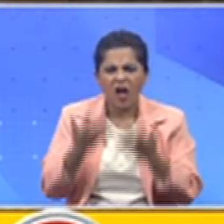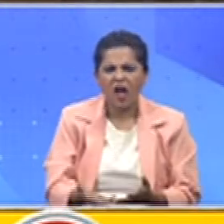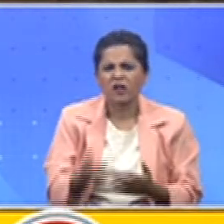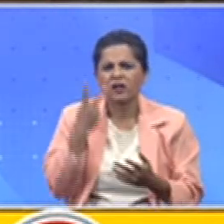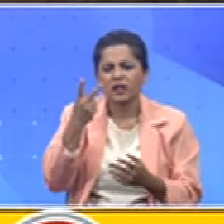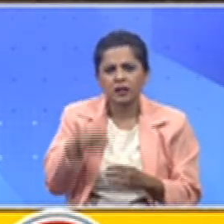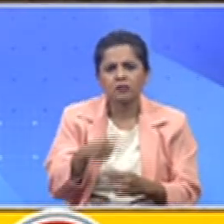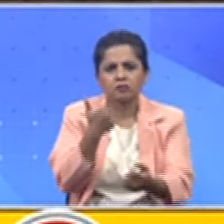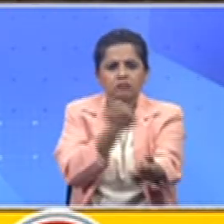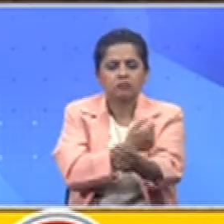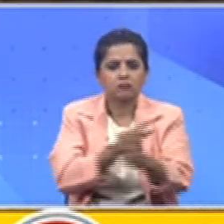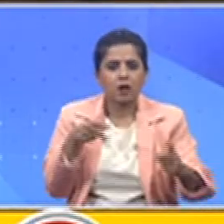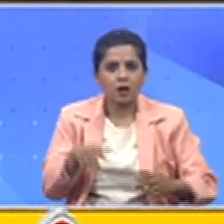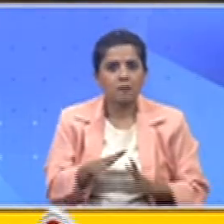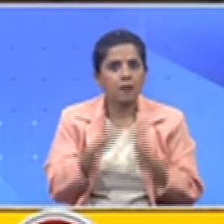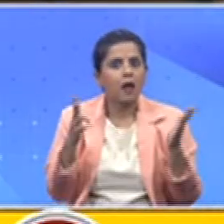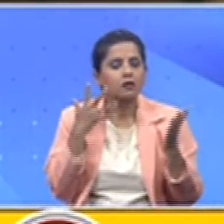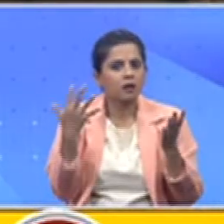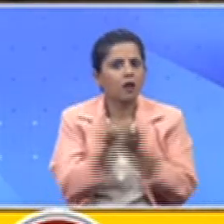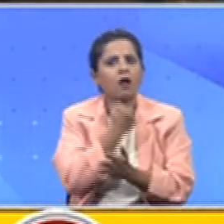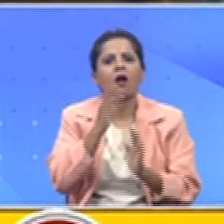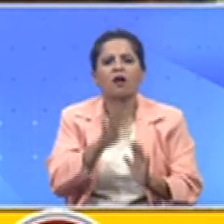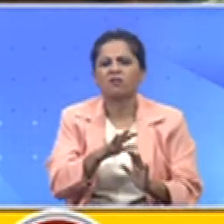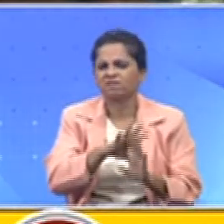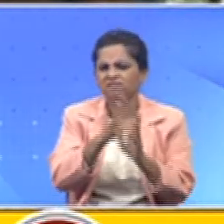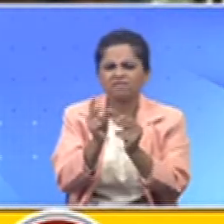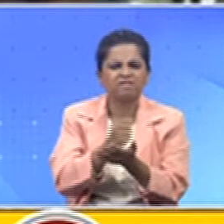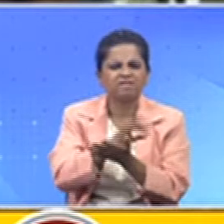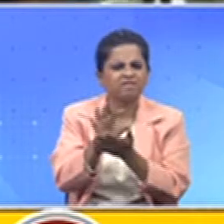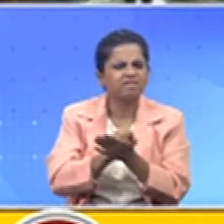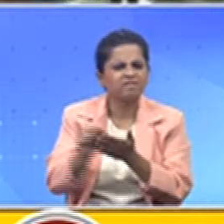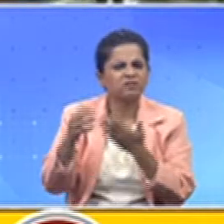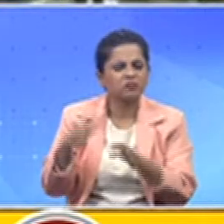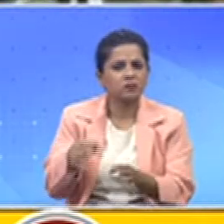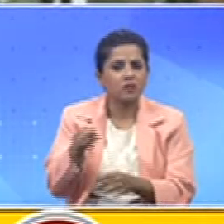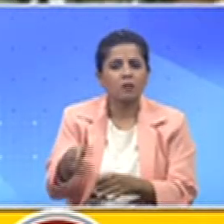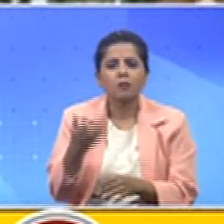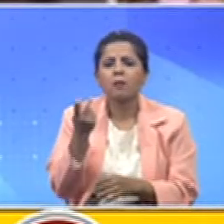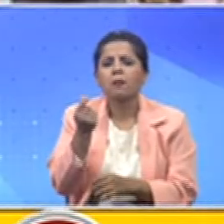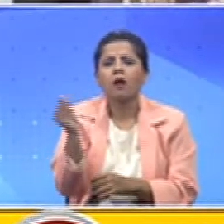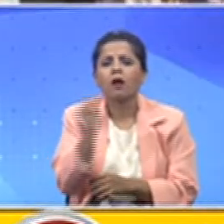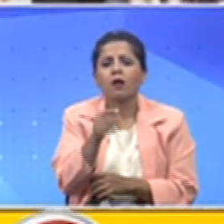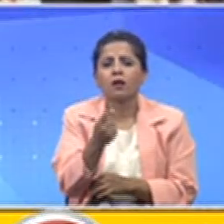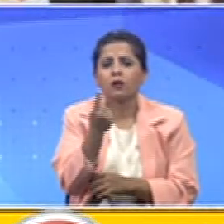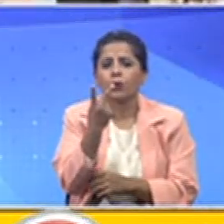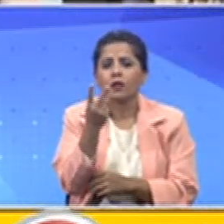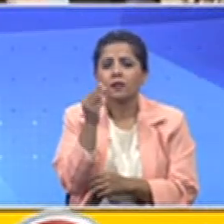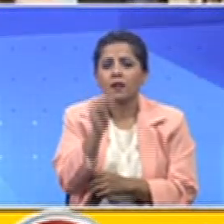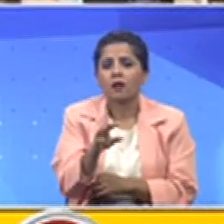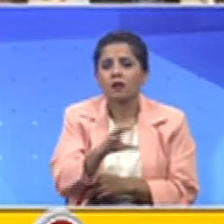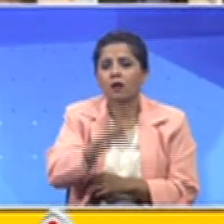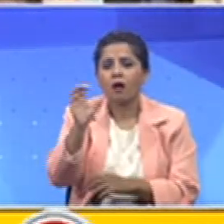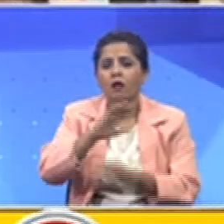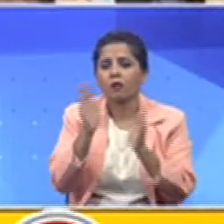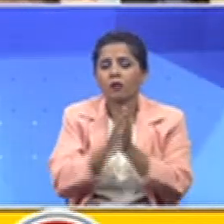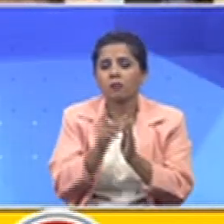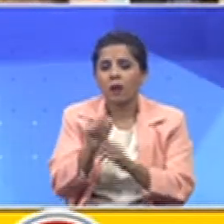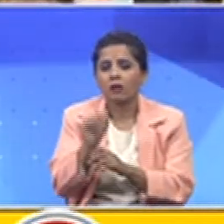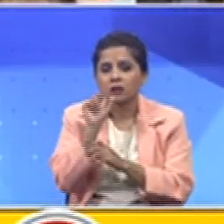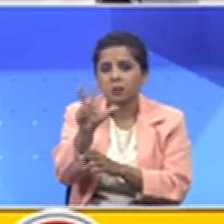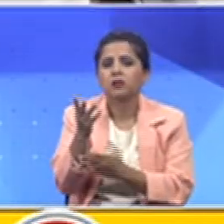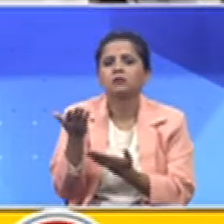अनोखा रिकॉर्ड भी बनाया है। इन ड्रग्स की कीमत 12,000 करोड़ रुपए से भी ज्यादा